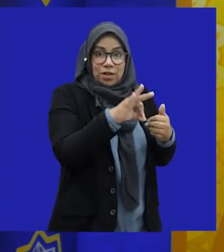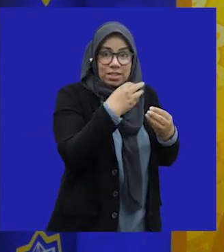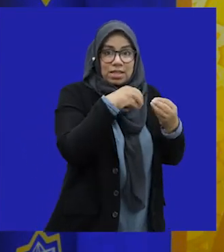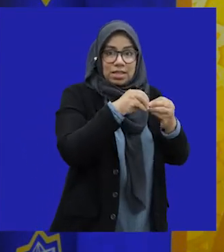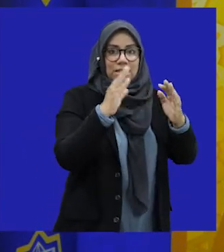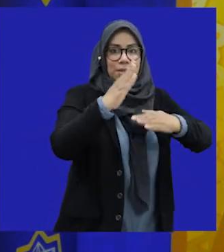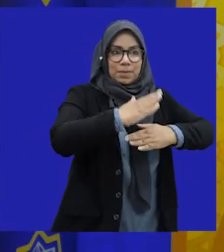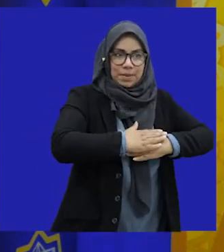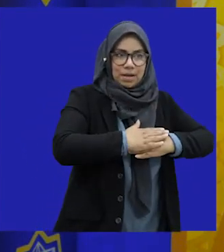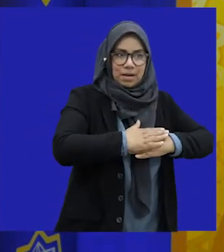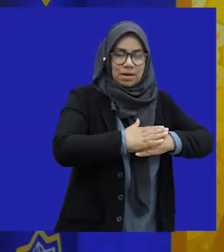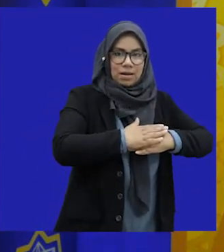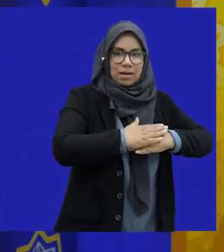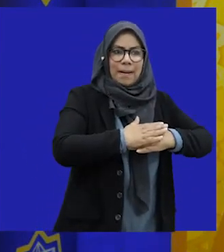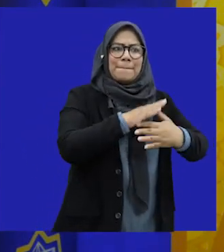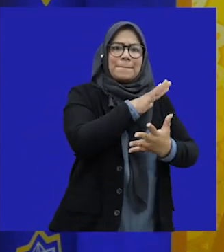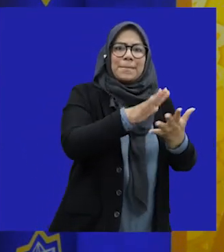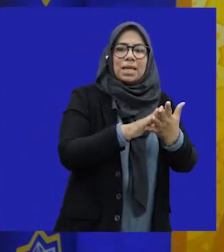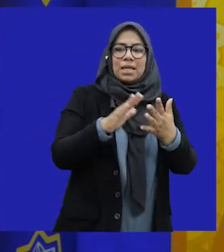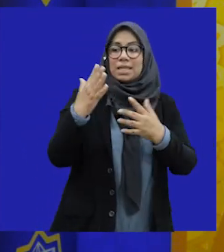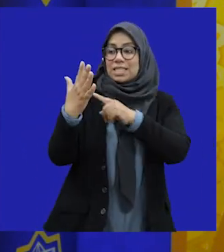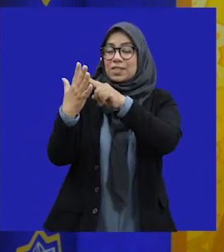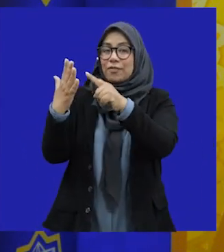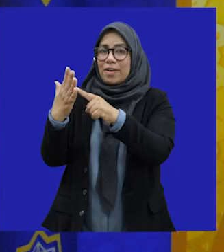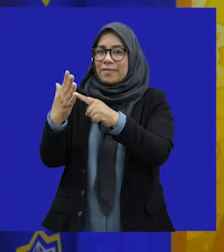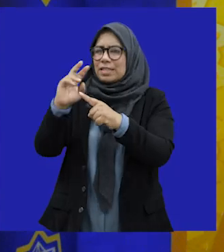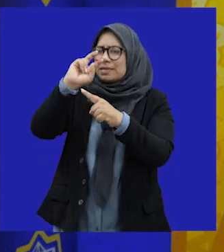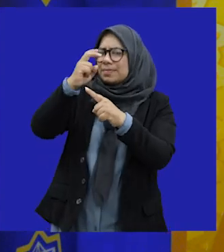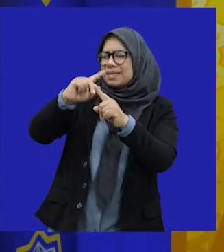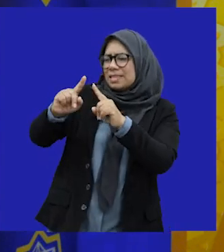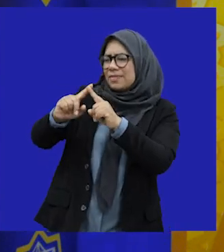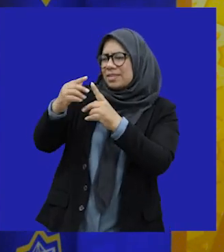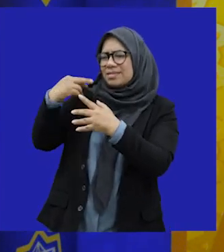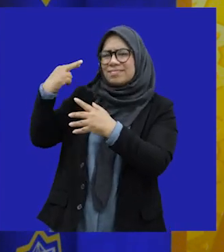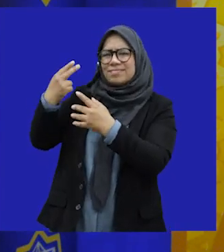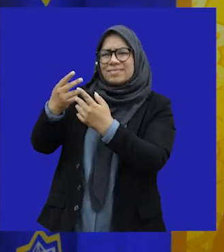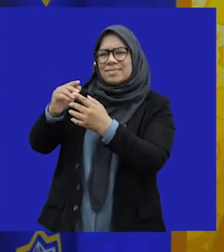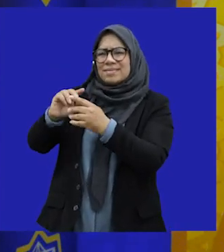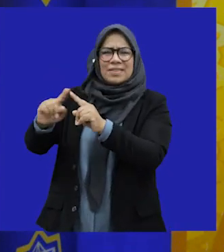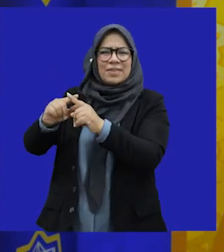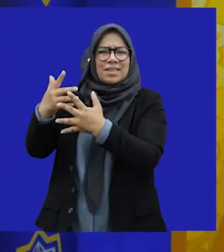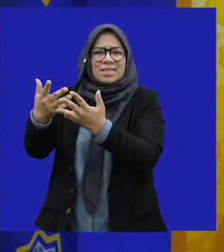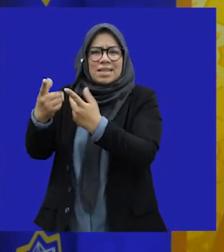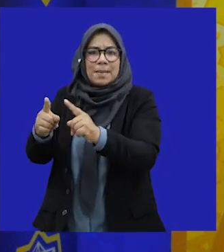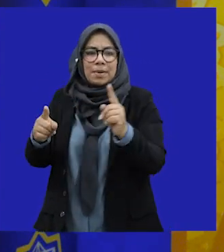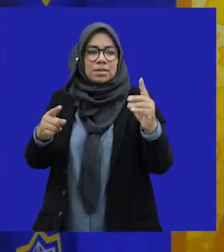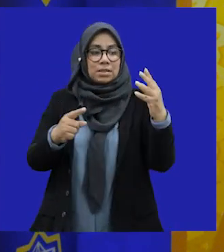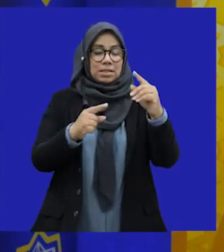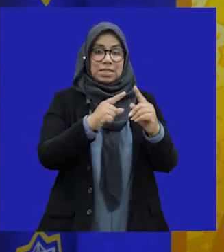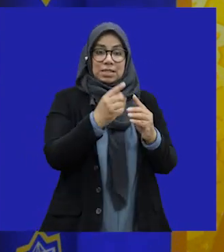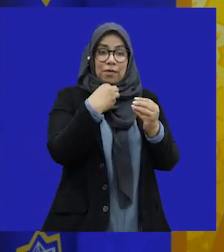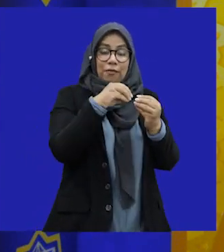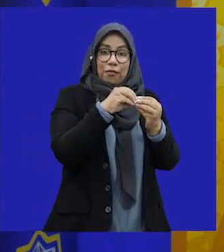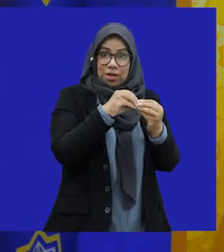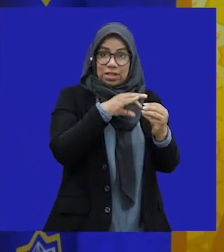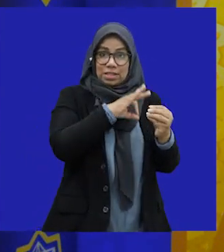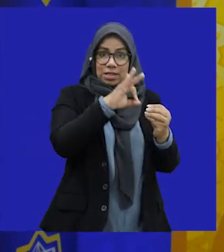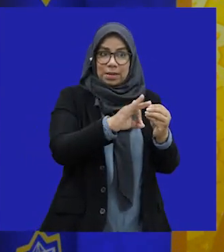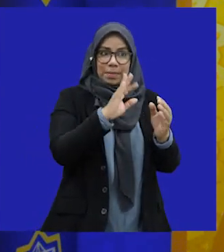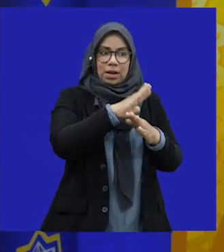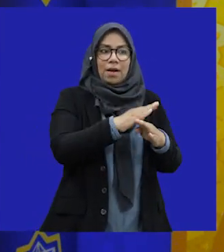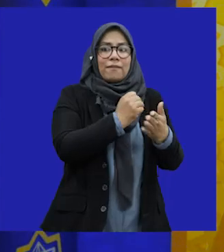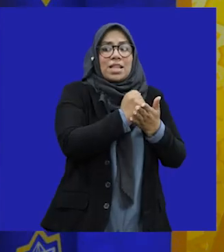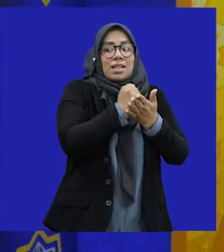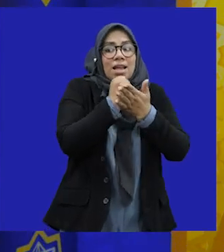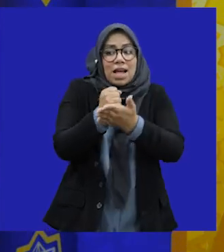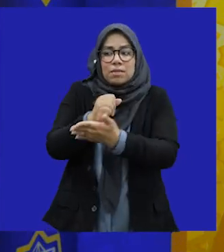the voluntary prayers for my servant. ثُمَّ تُؤْخَذُ الْأَعْمَالُ عَلَى ذَاكُمْ. And he mentions